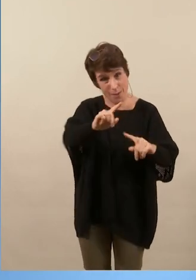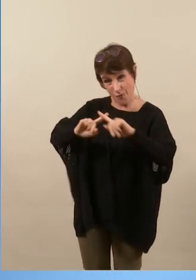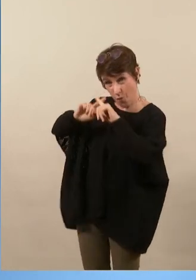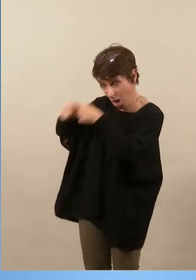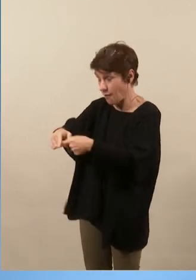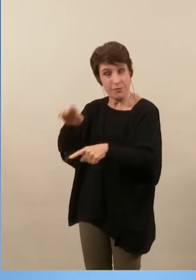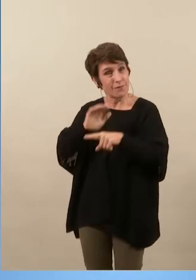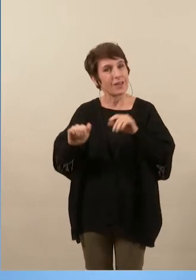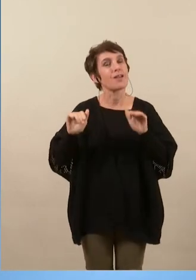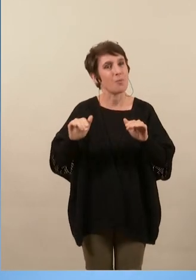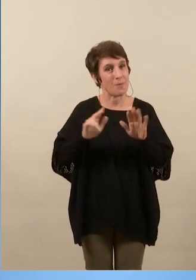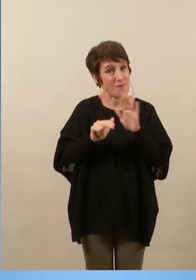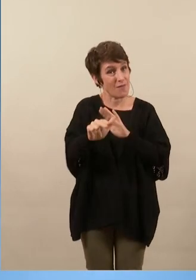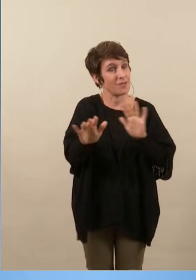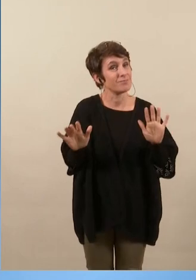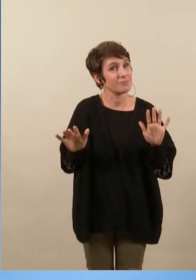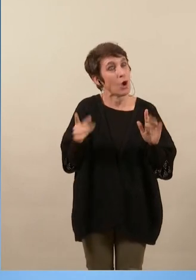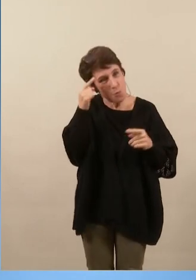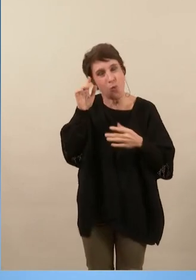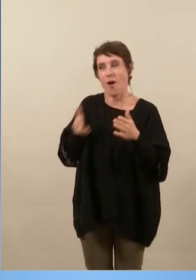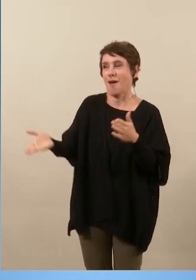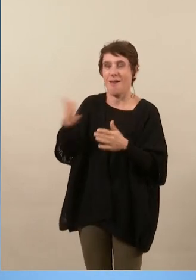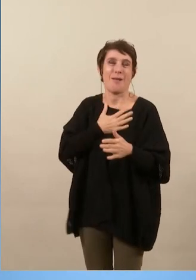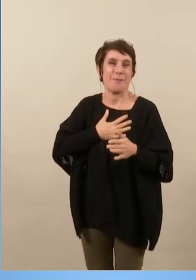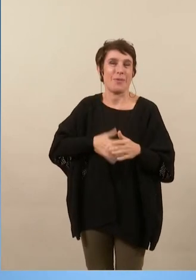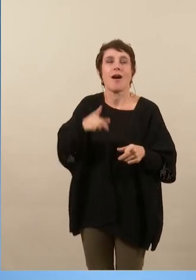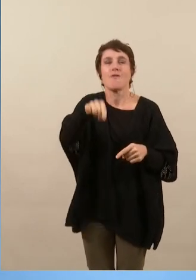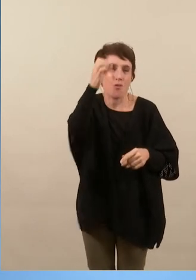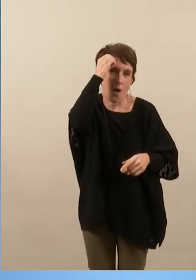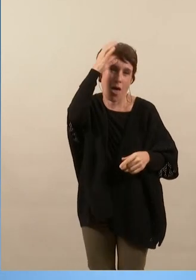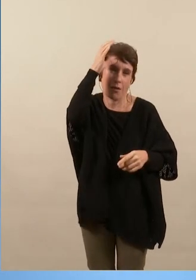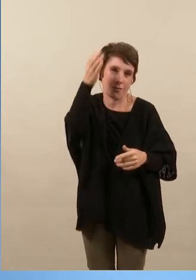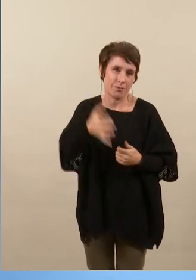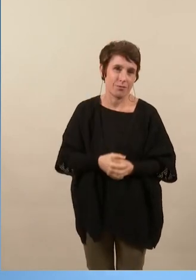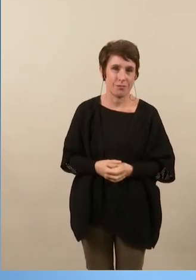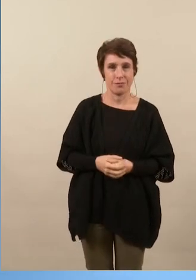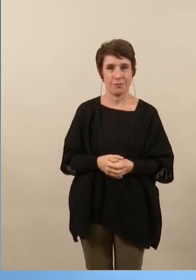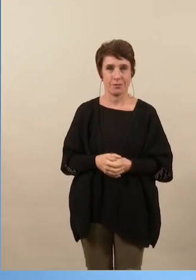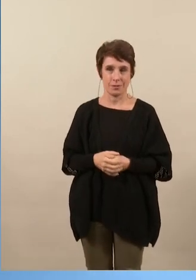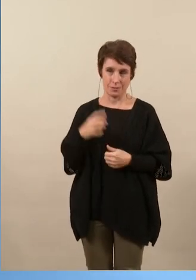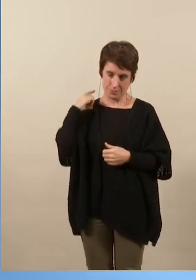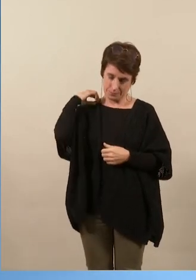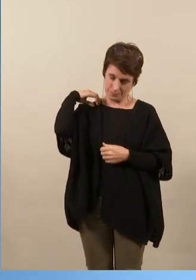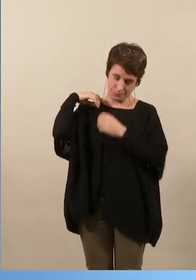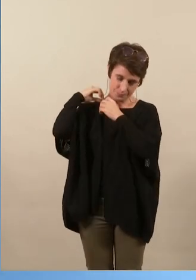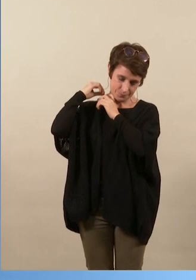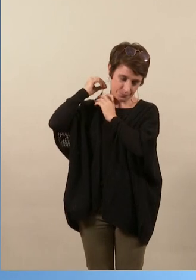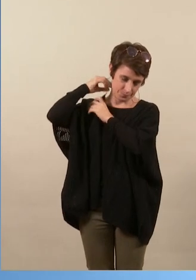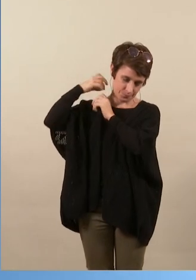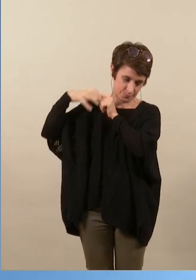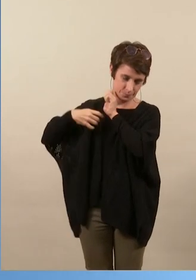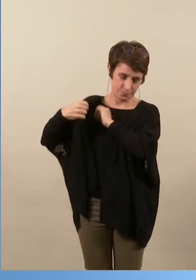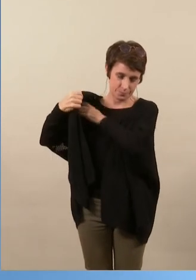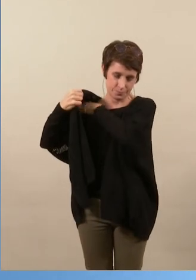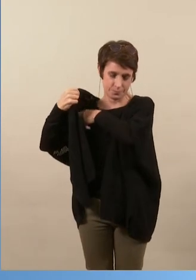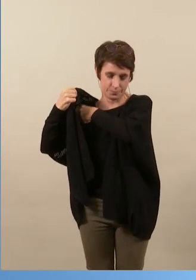des habitants mais pour leur bien-être parce que vous vous êtes les sachants vous parlez aussi dans votre dans votre